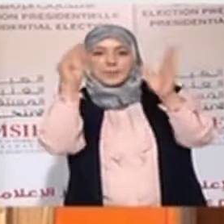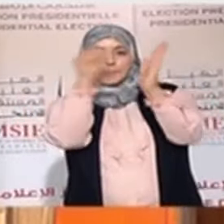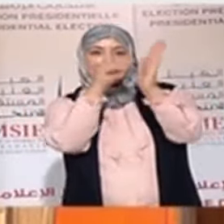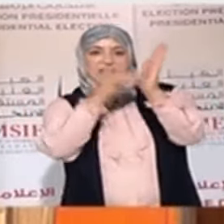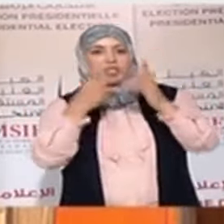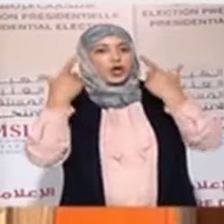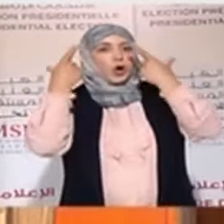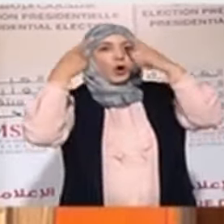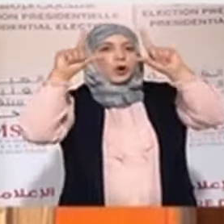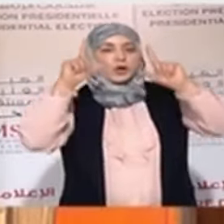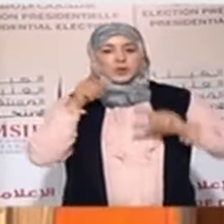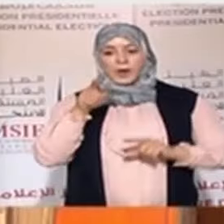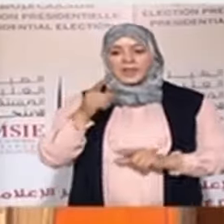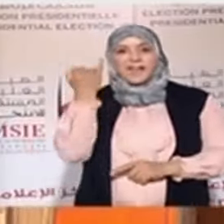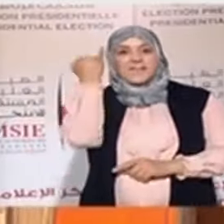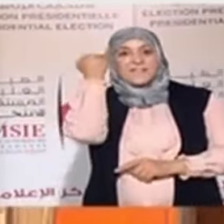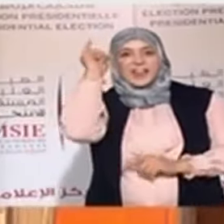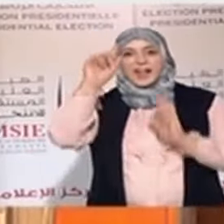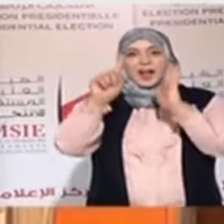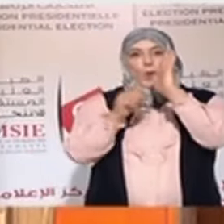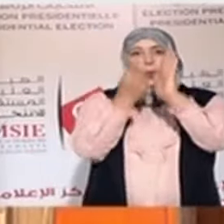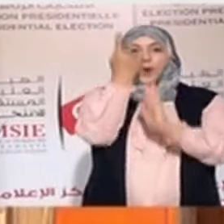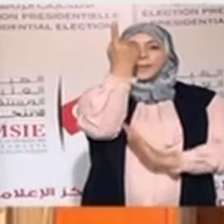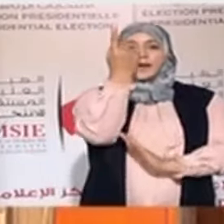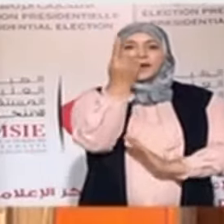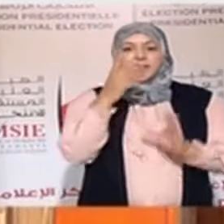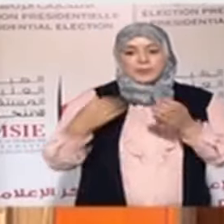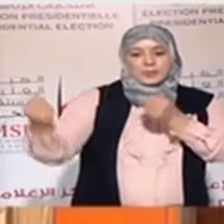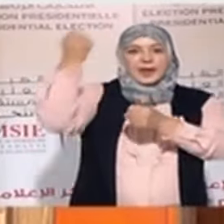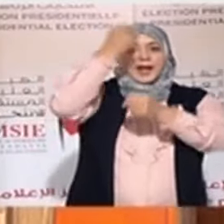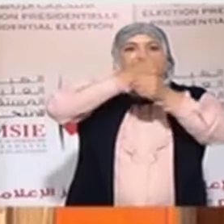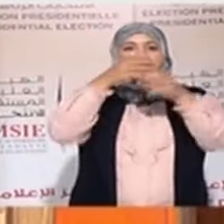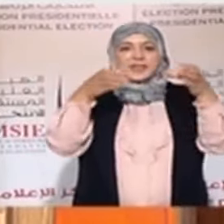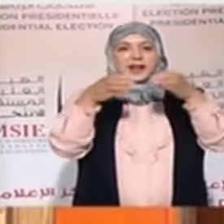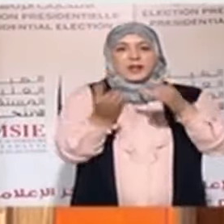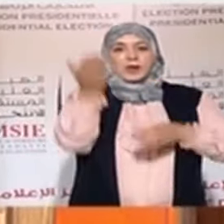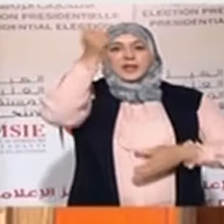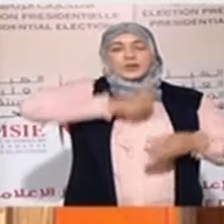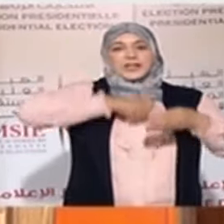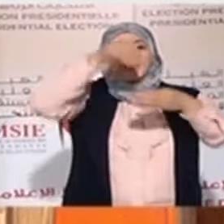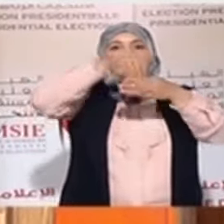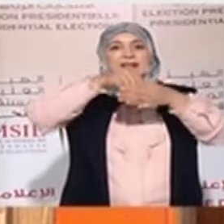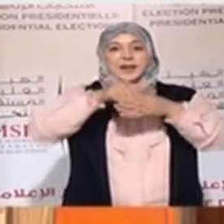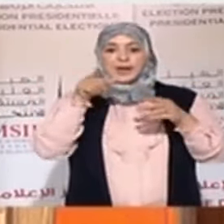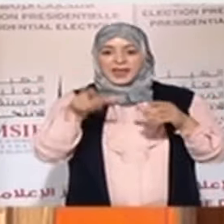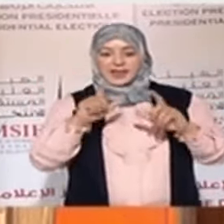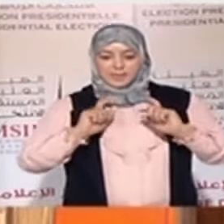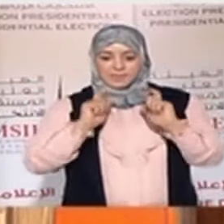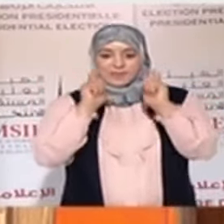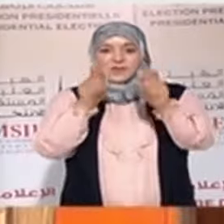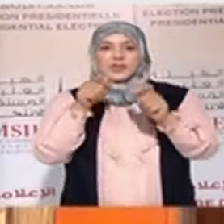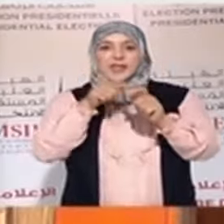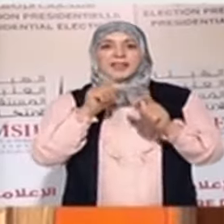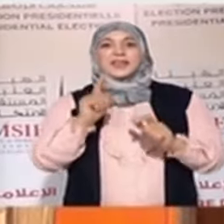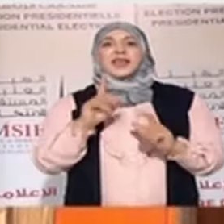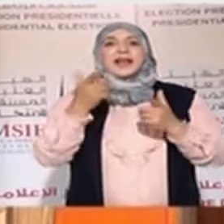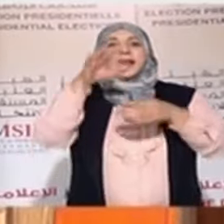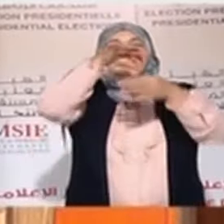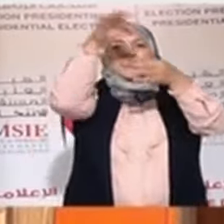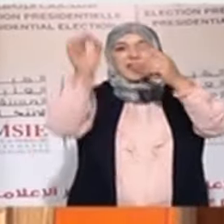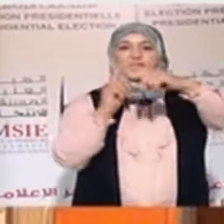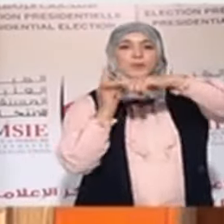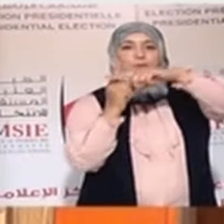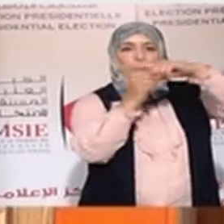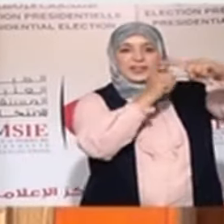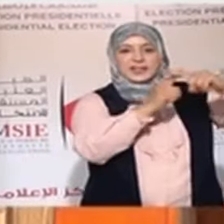وهي مبادرة تعد الأولى من نوعها منذ إحداث الهيئة، وقد أدت هذه الخطوة إلى نتائج